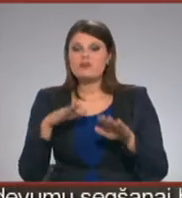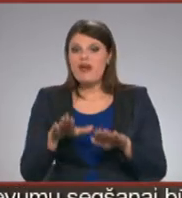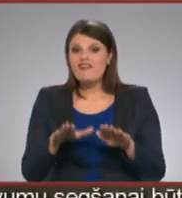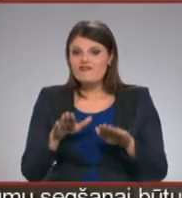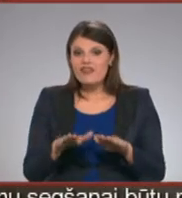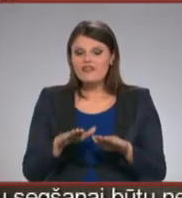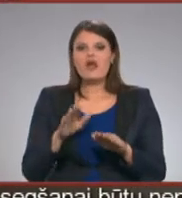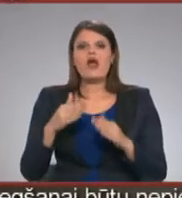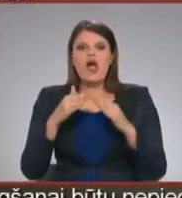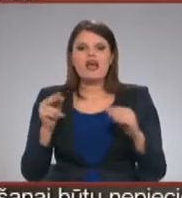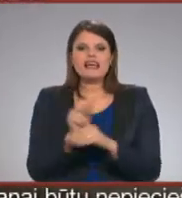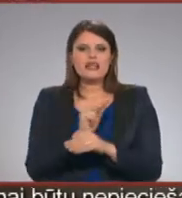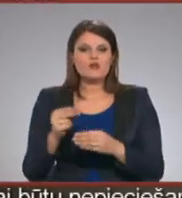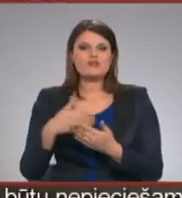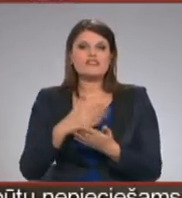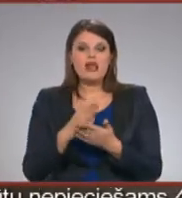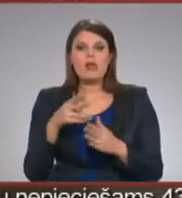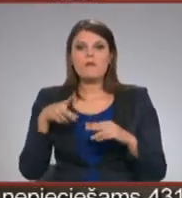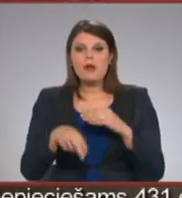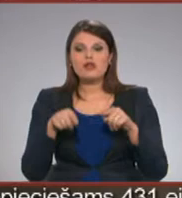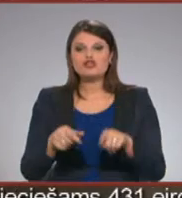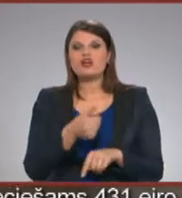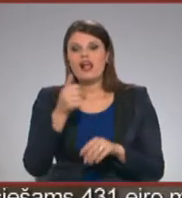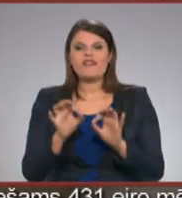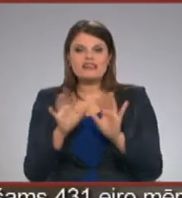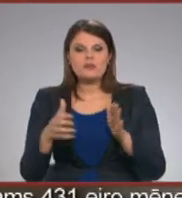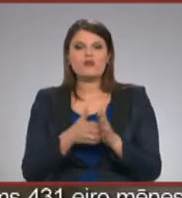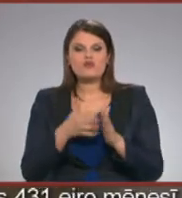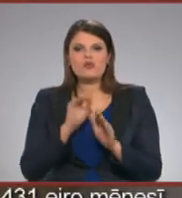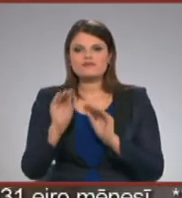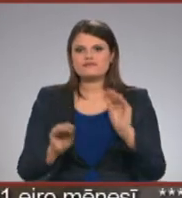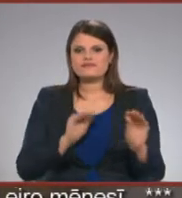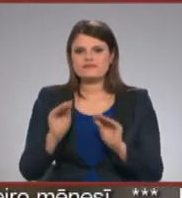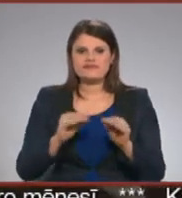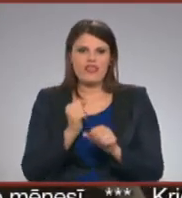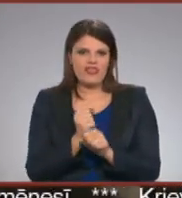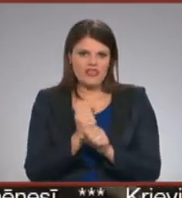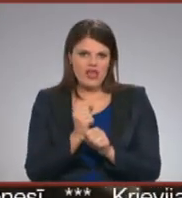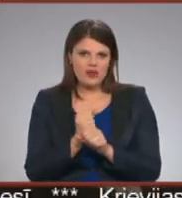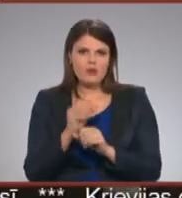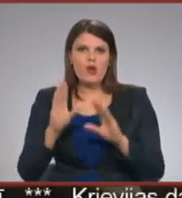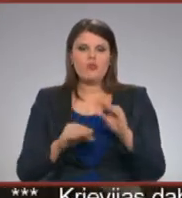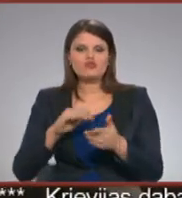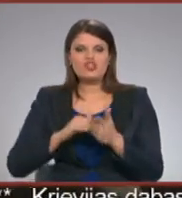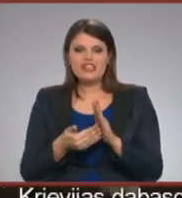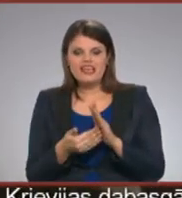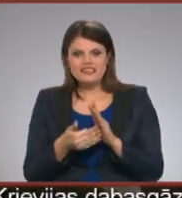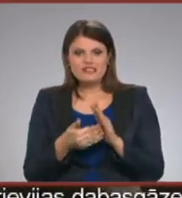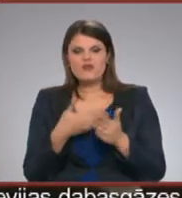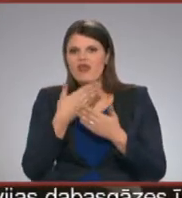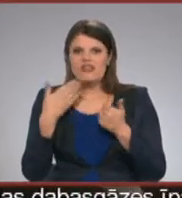rēkas renovācijas darbi pabeigt šī gada sākumā, finansējums trūkstot labiekārtošanas darbiem. Budžeta situācija mums